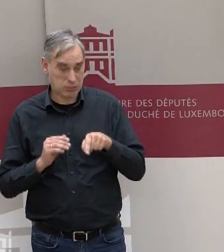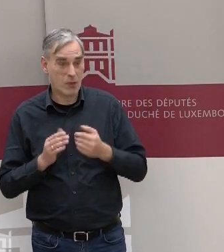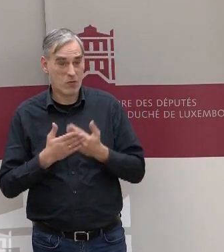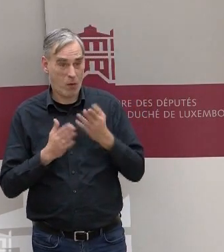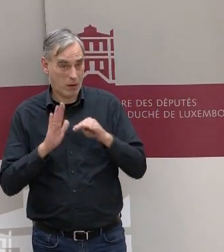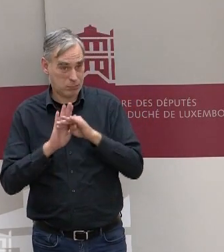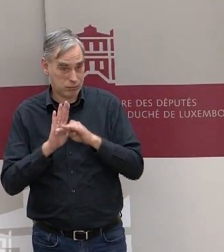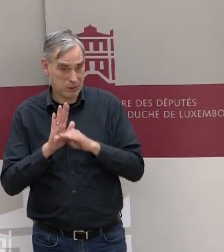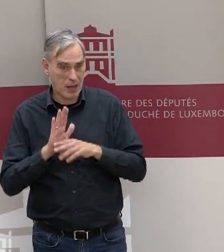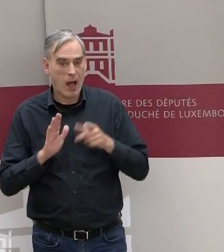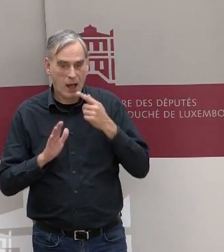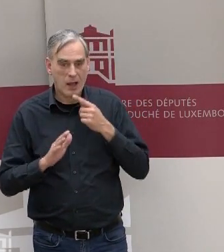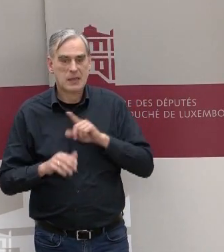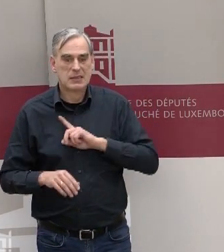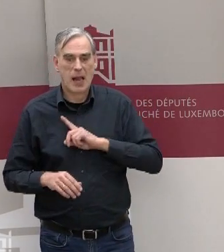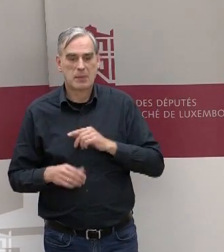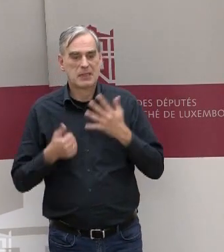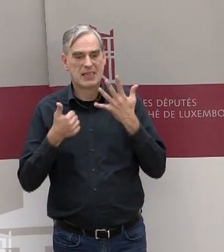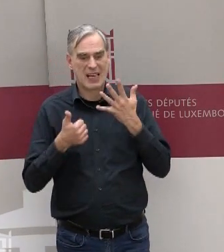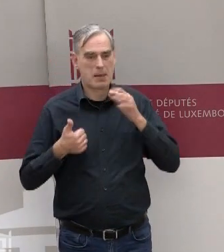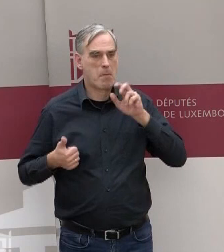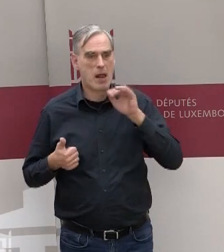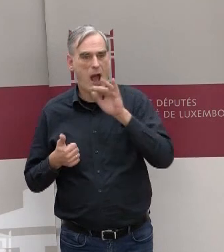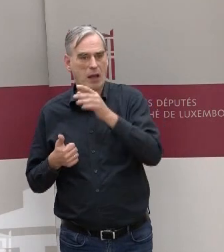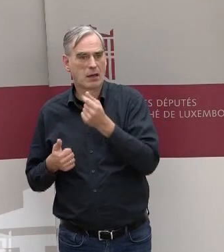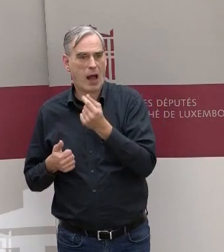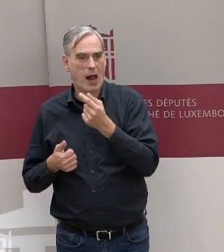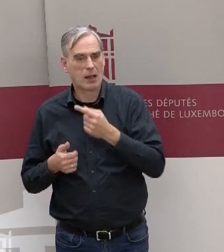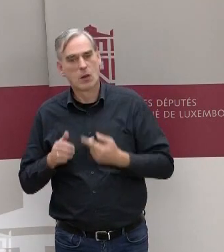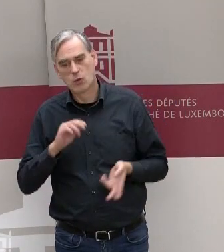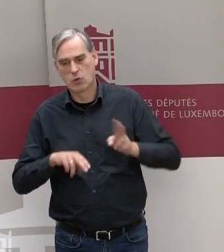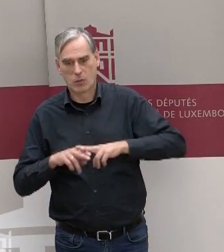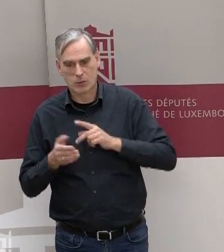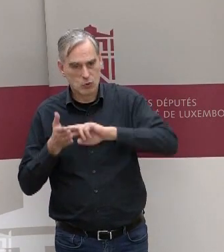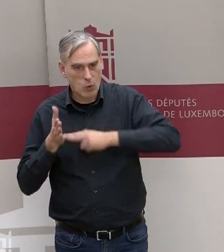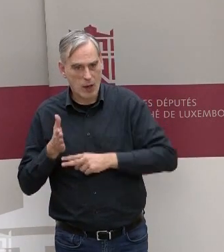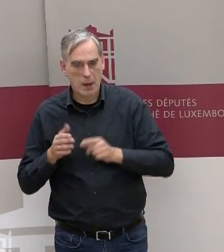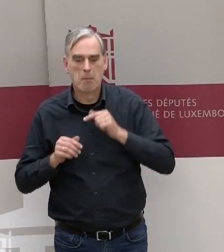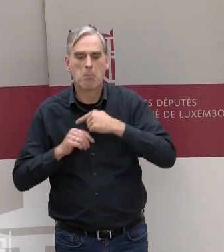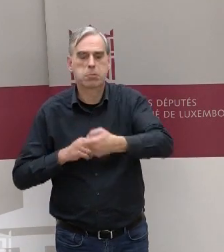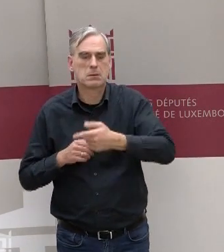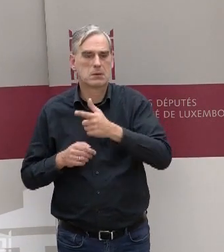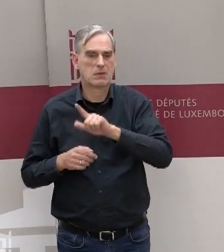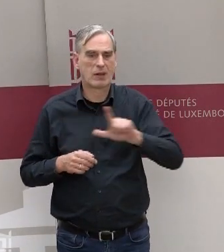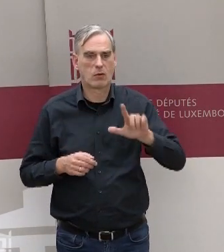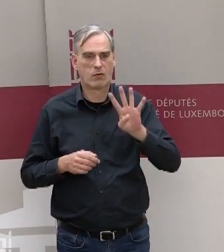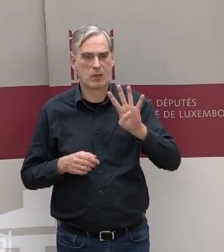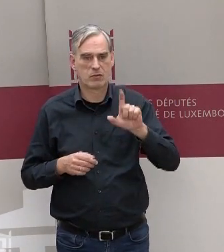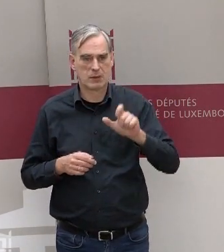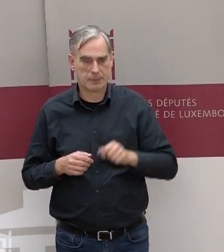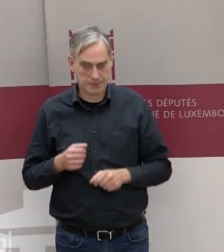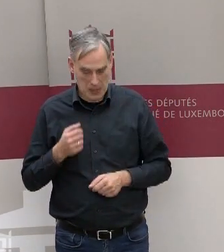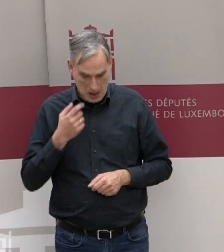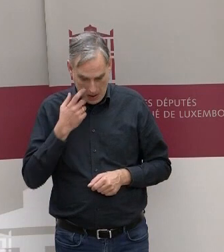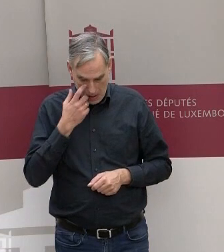6 Milliarden zusätzlicher Schuld bis 2024. Wir Piraten sind der Meinung, dass die Regierung heute so